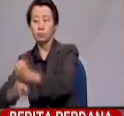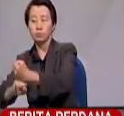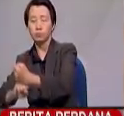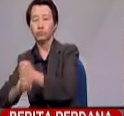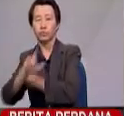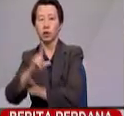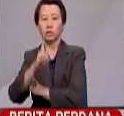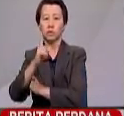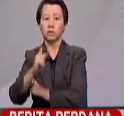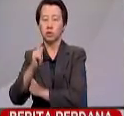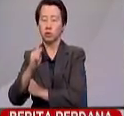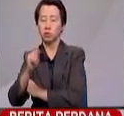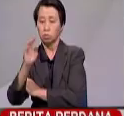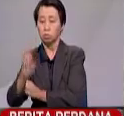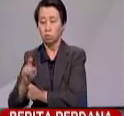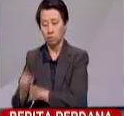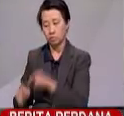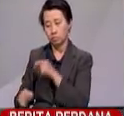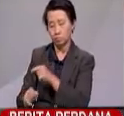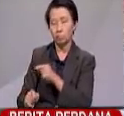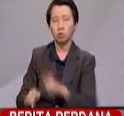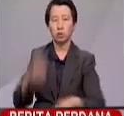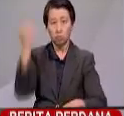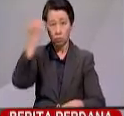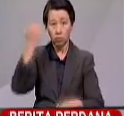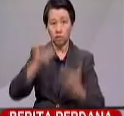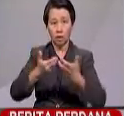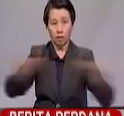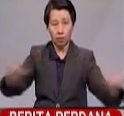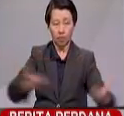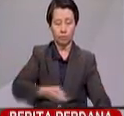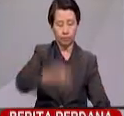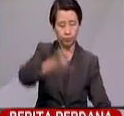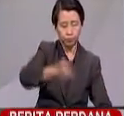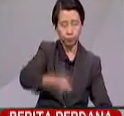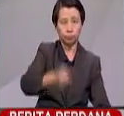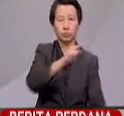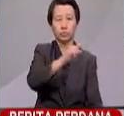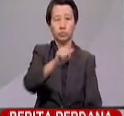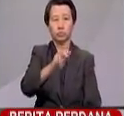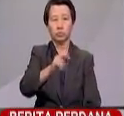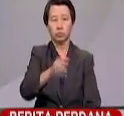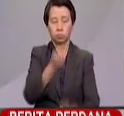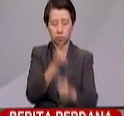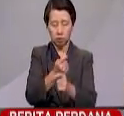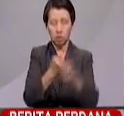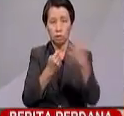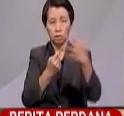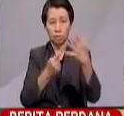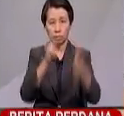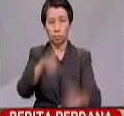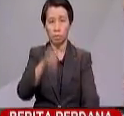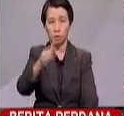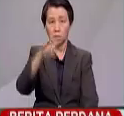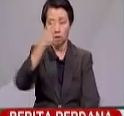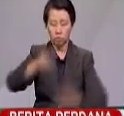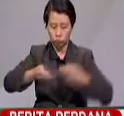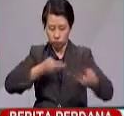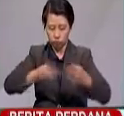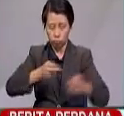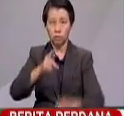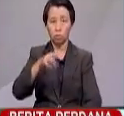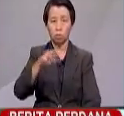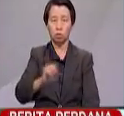kumpulan pengganas LTTE. Pada prosiding berasingan, Hakim Muhammad Zaini Mazlan menetapkan 15 Januari bagi pengurusan